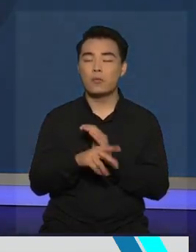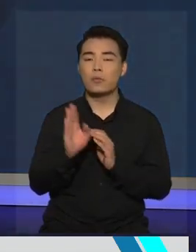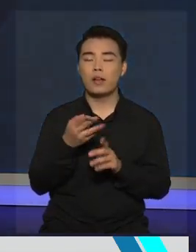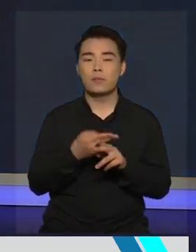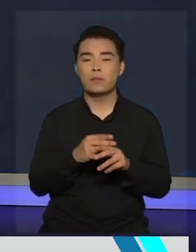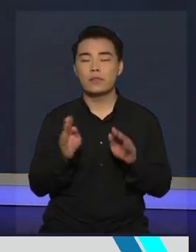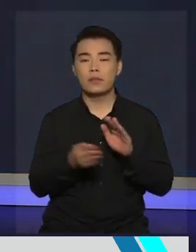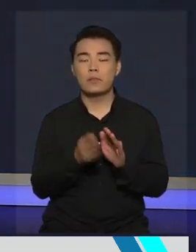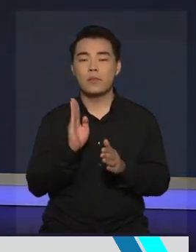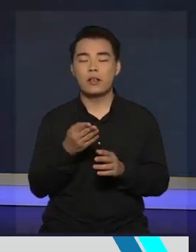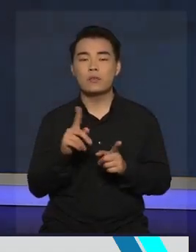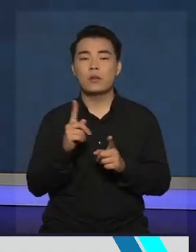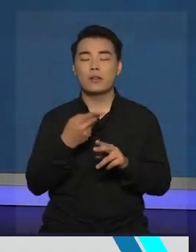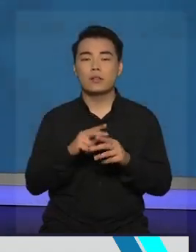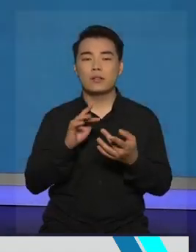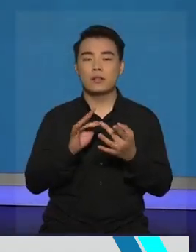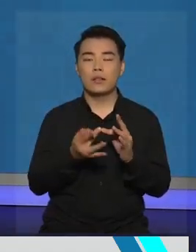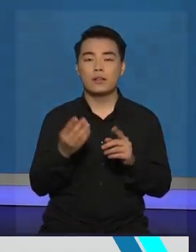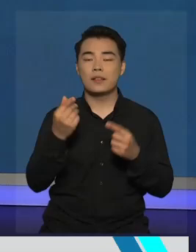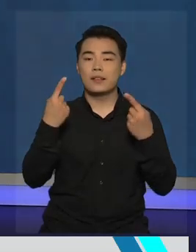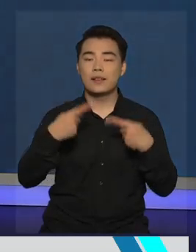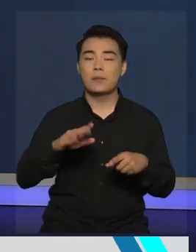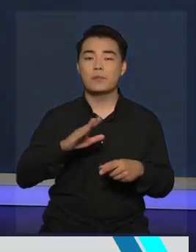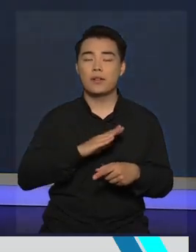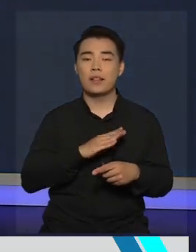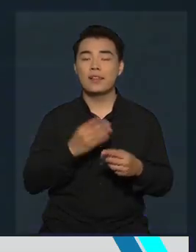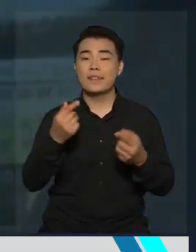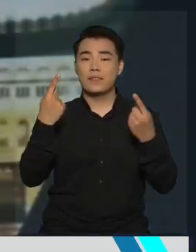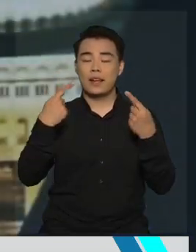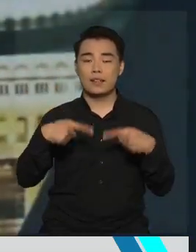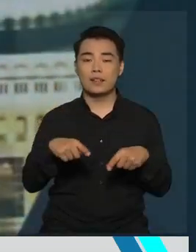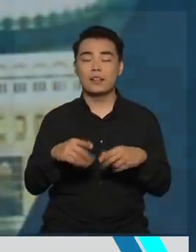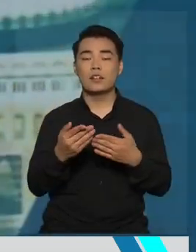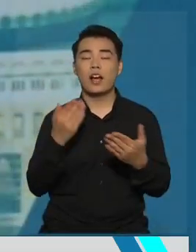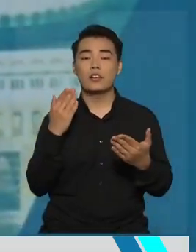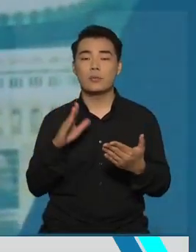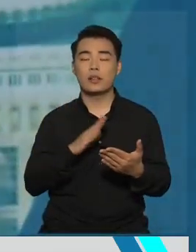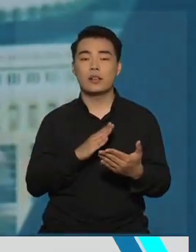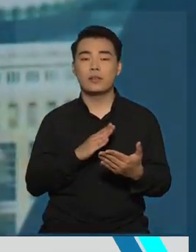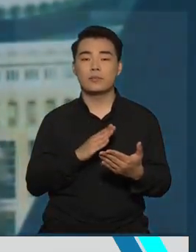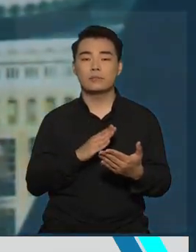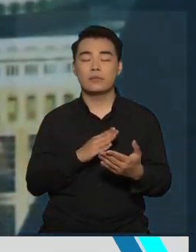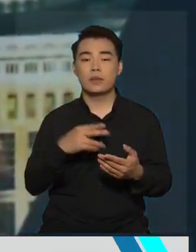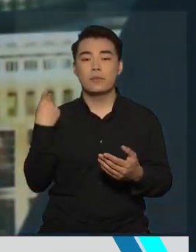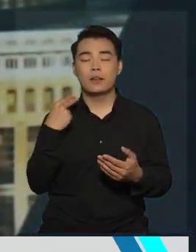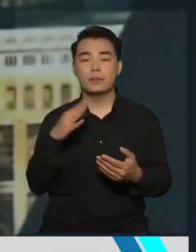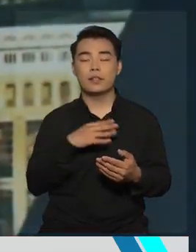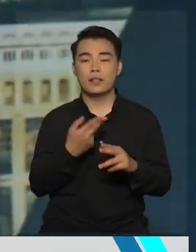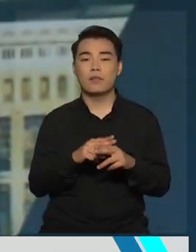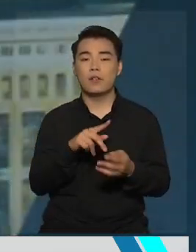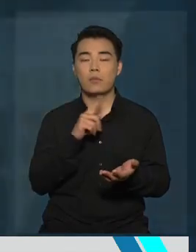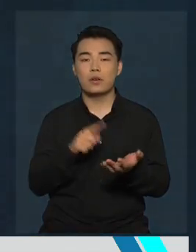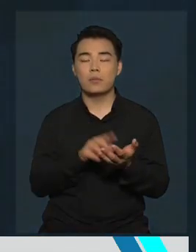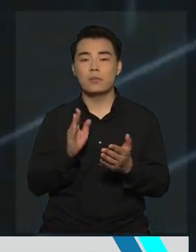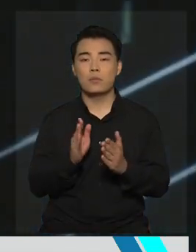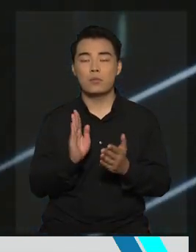Что такое цифровая правда? Я вам на примере инфляции расскажу. Вот инфляция раньше, допустим, вот президент, кстати, этот вопрос тоже постоянно